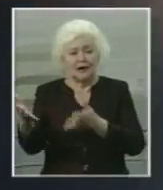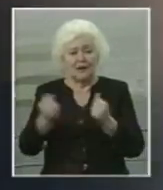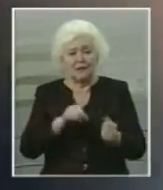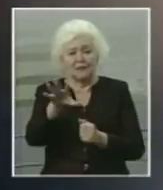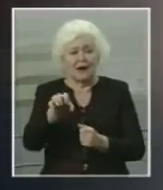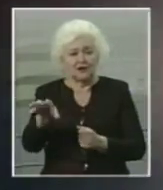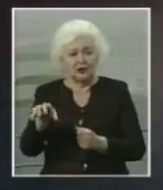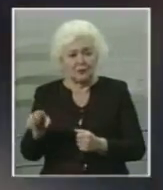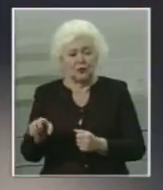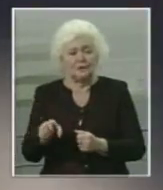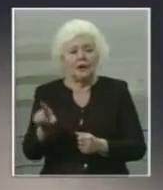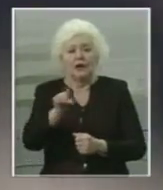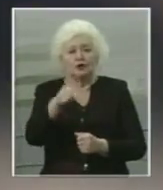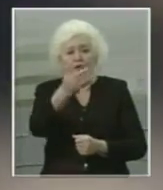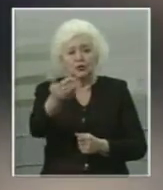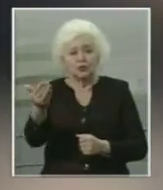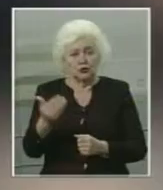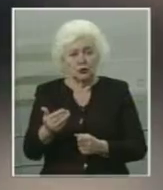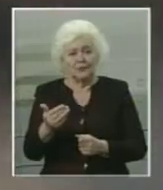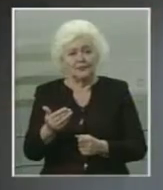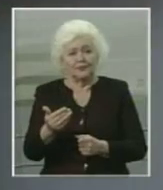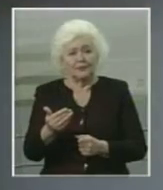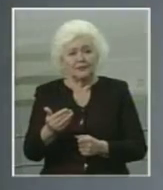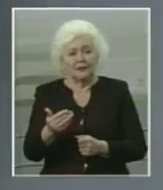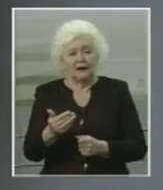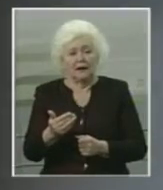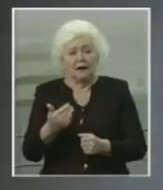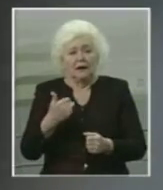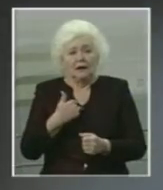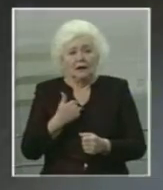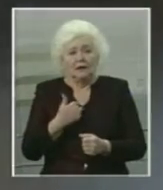ты там должен, стоишь? Должен, ну, что ты сам разговариваешь? Ну, щенки...